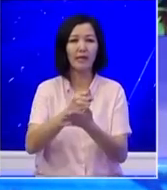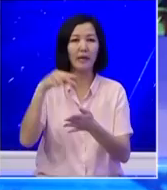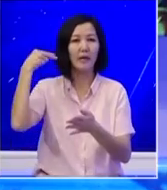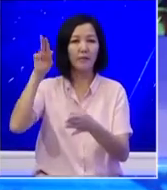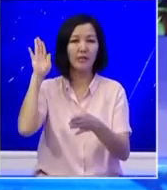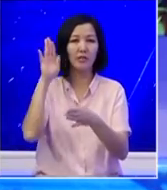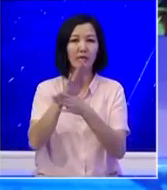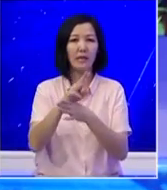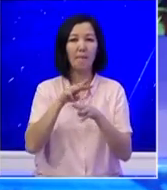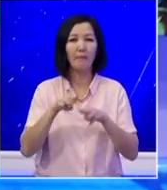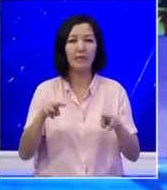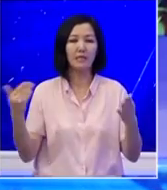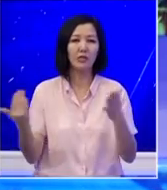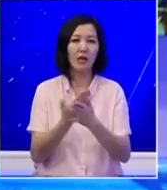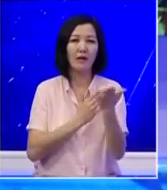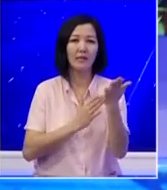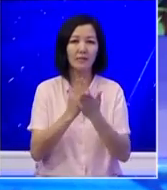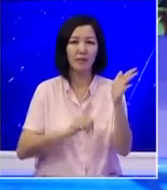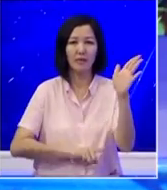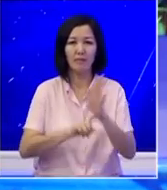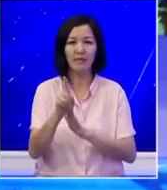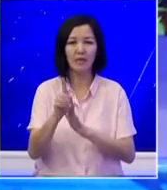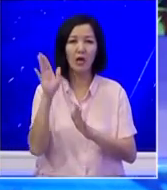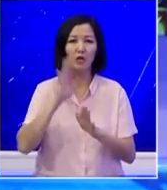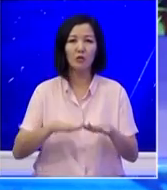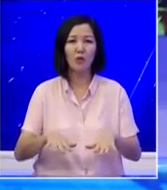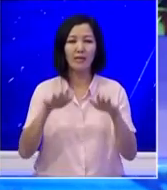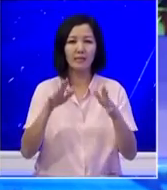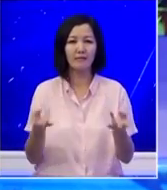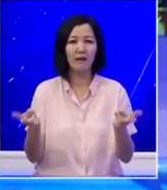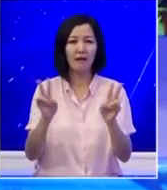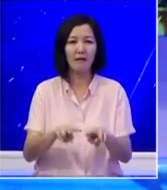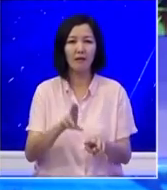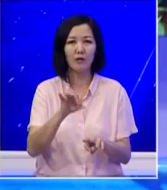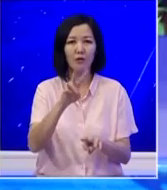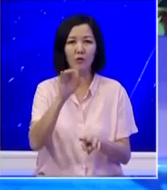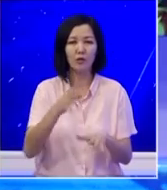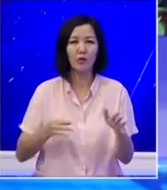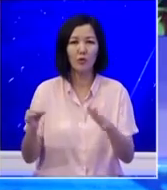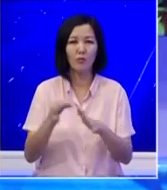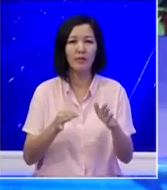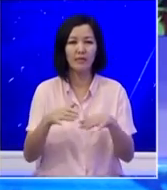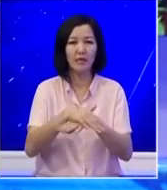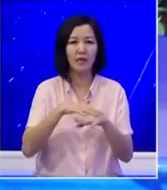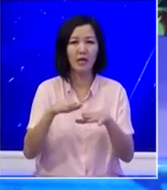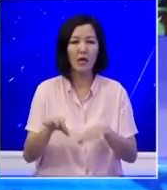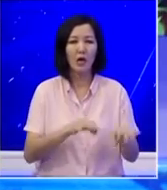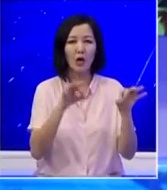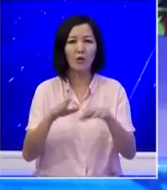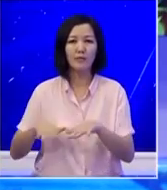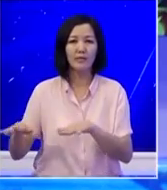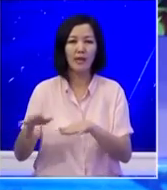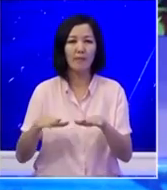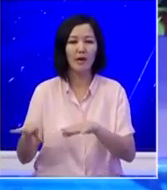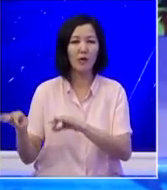қатар министр жаңа қызметке кірісті. Ал су астында қалған Түркістан облысындағы Мақтарал ауданының тұрғындары қауіпсіз аймаққа